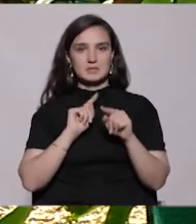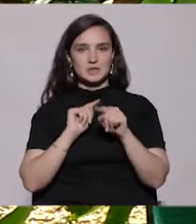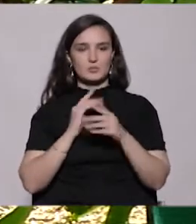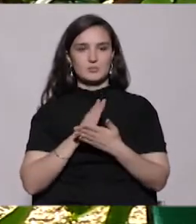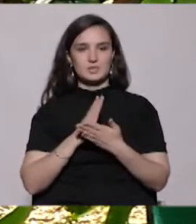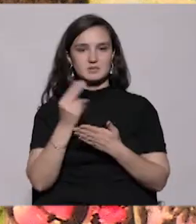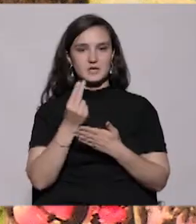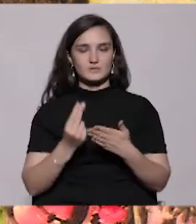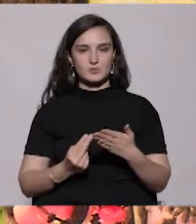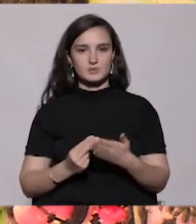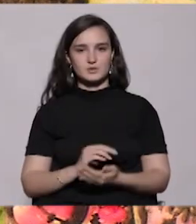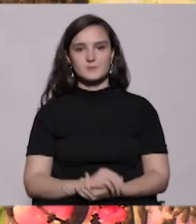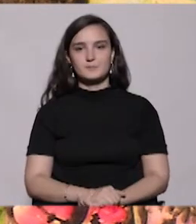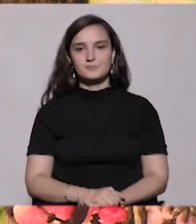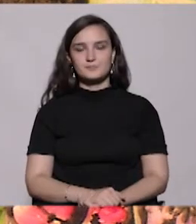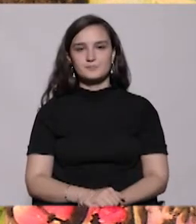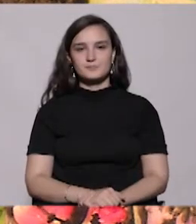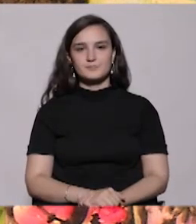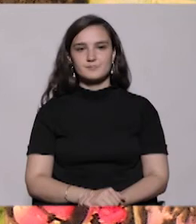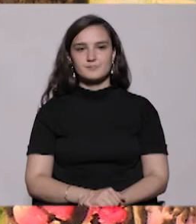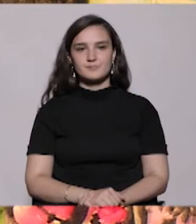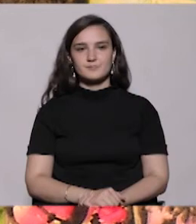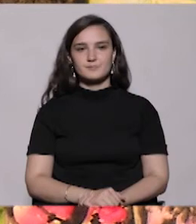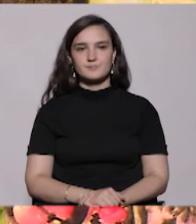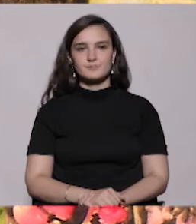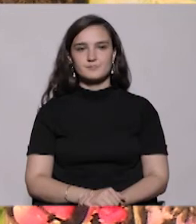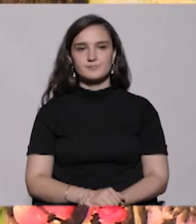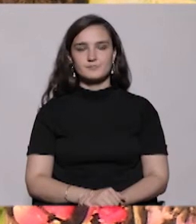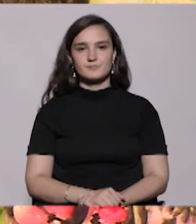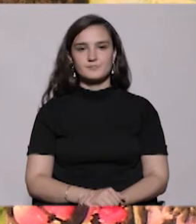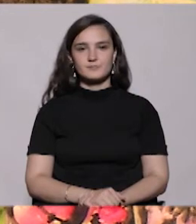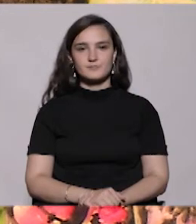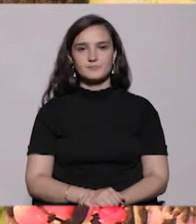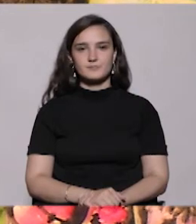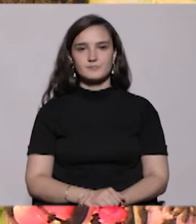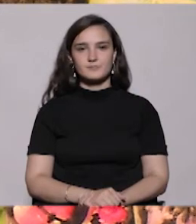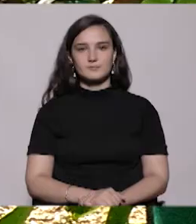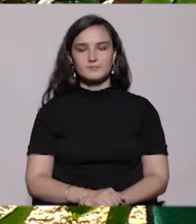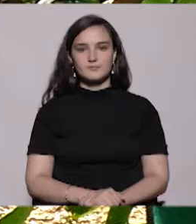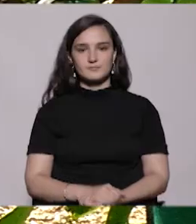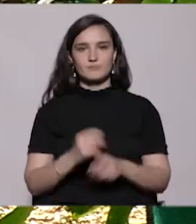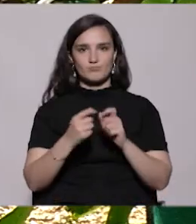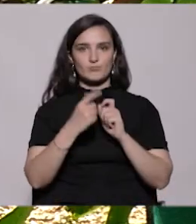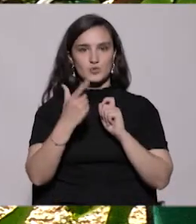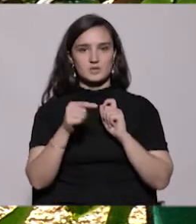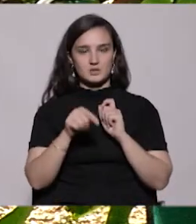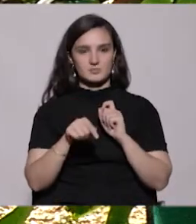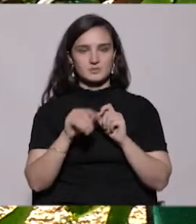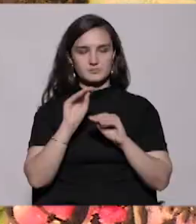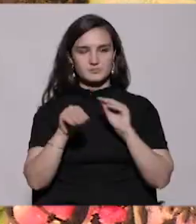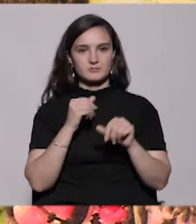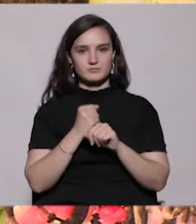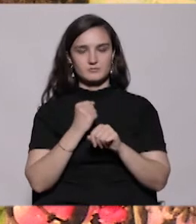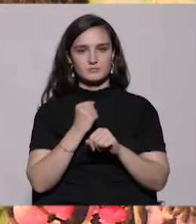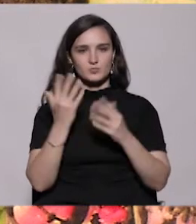გემრიელობა ხატვრობაში. აი ეხა ახაც ცოტა ეს ფოთლები გავაკეთოთ.